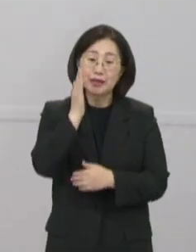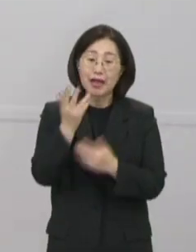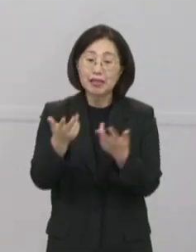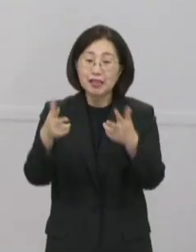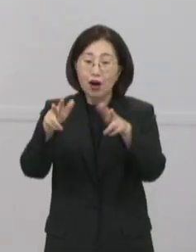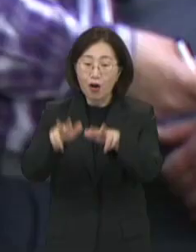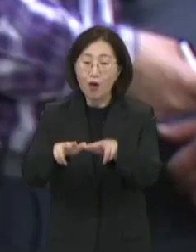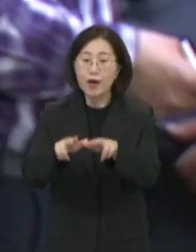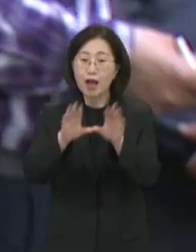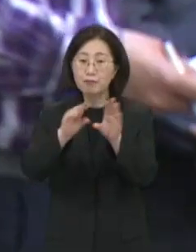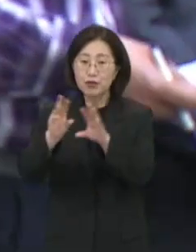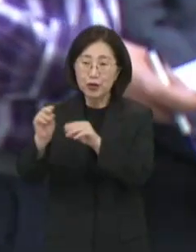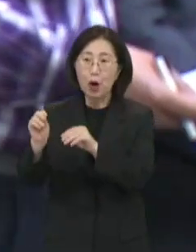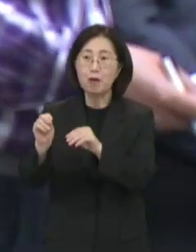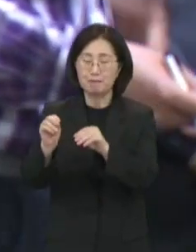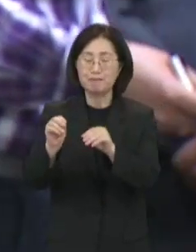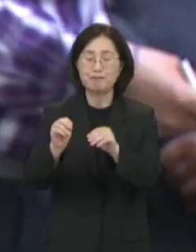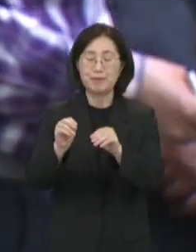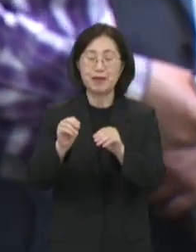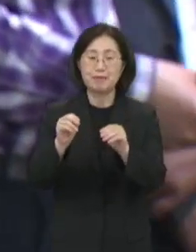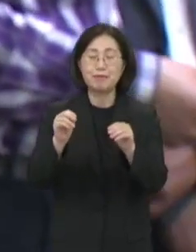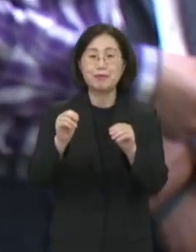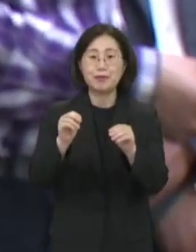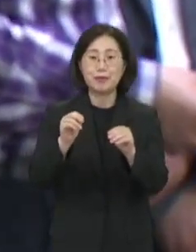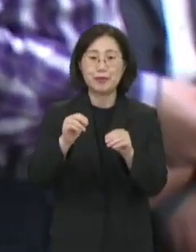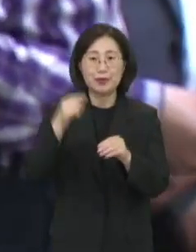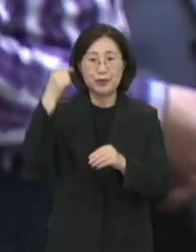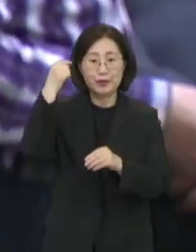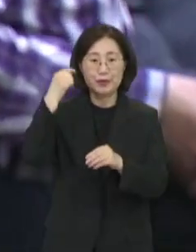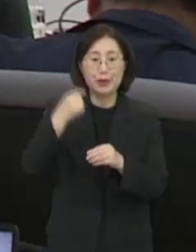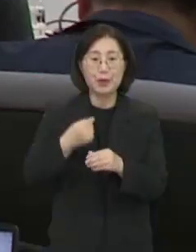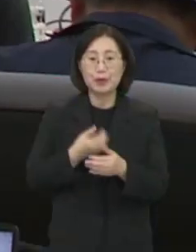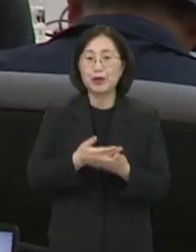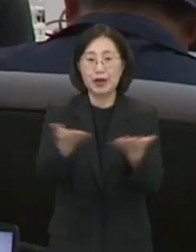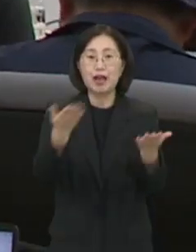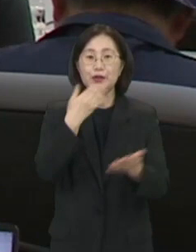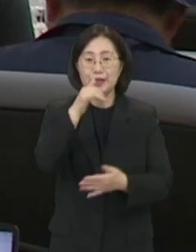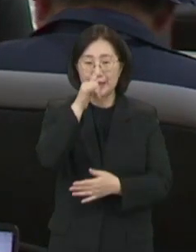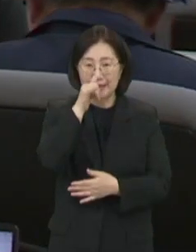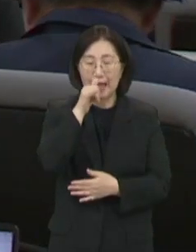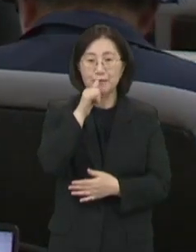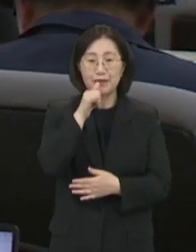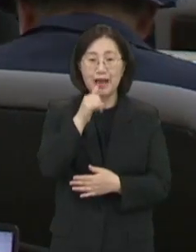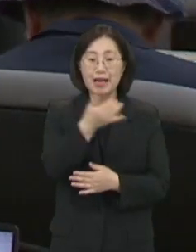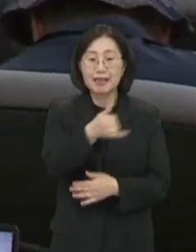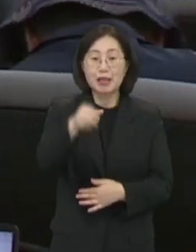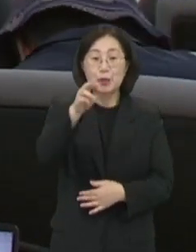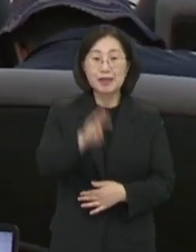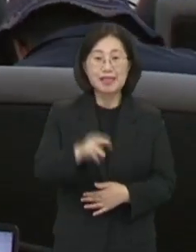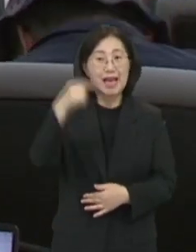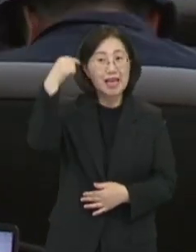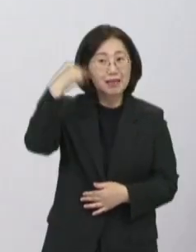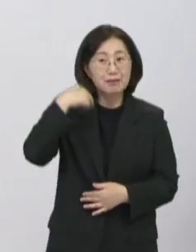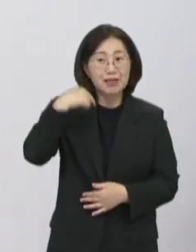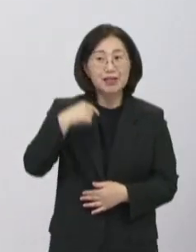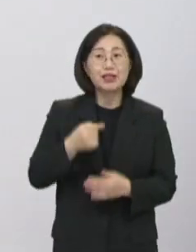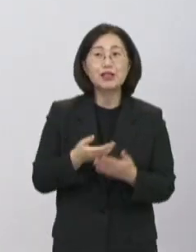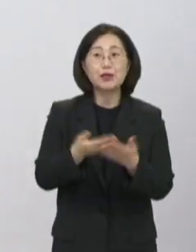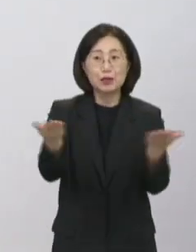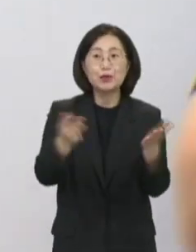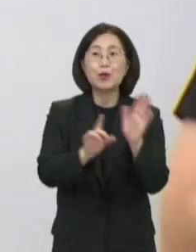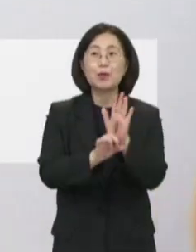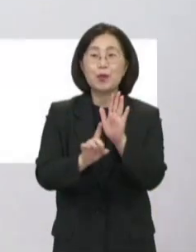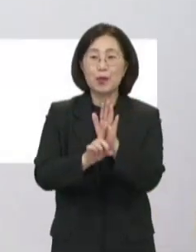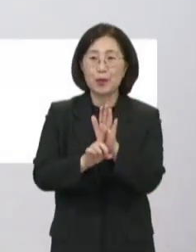있게 된 만큼 세종시의 도시 정체성을 새로 정립할 수 있는 귀한 계기가 마련됐다는 분석입니다.